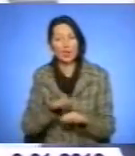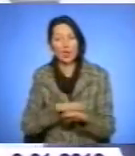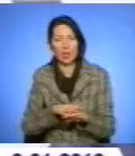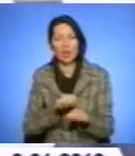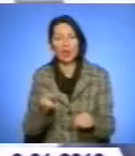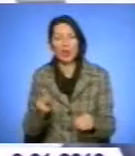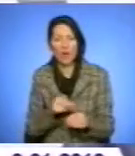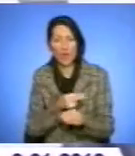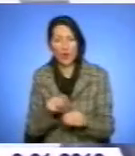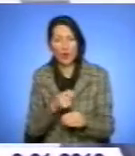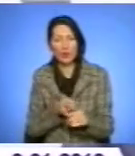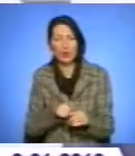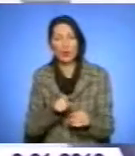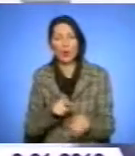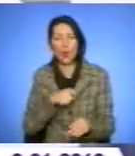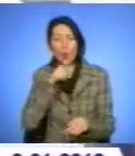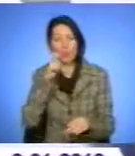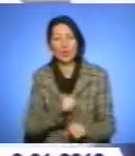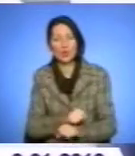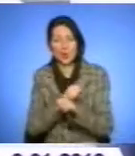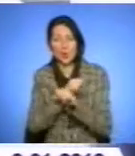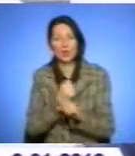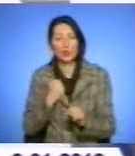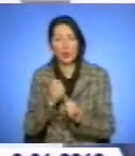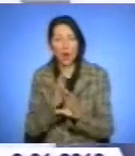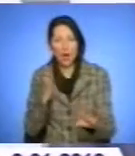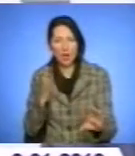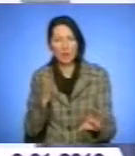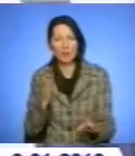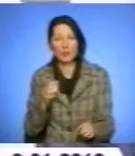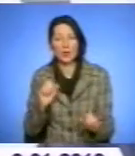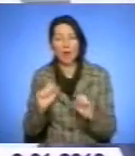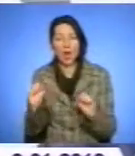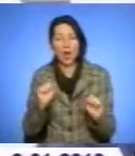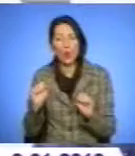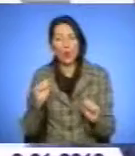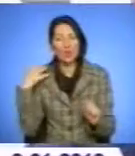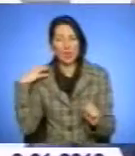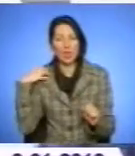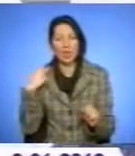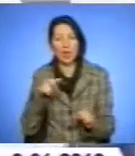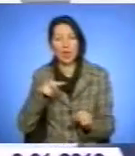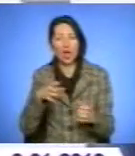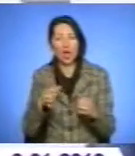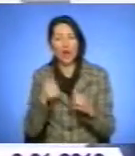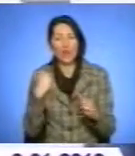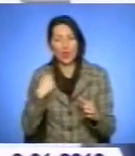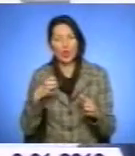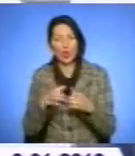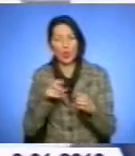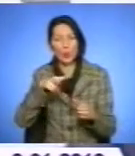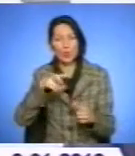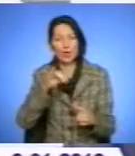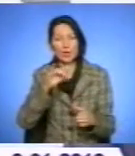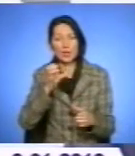повстанську армію. Командир Лисоні, військової округи Лисоня, який пройшов з боями не